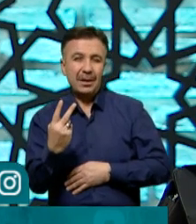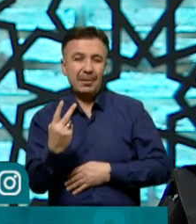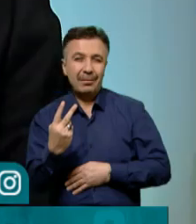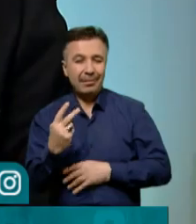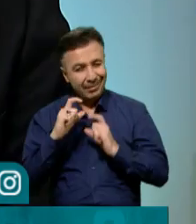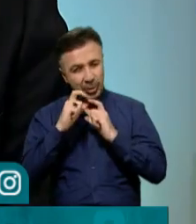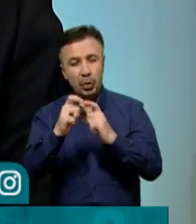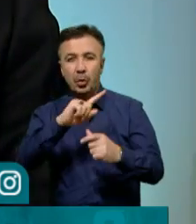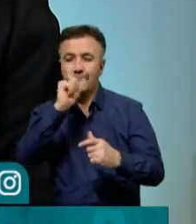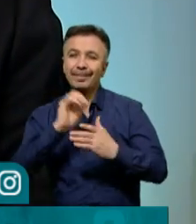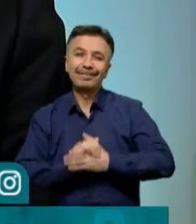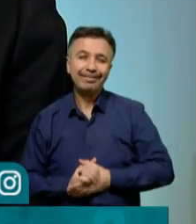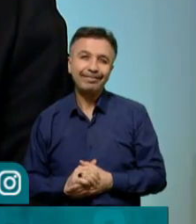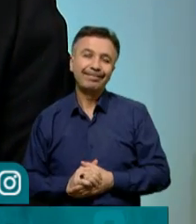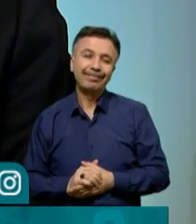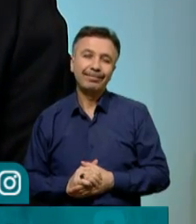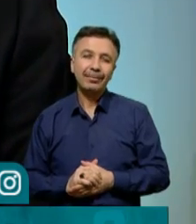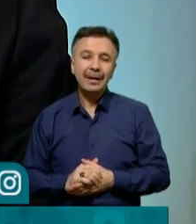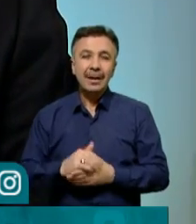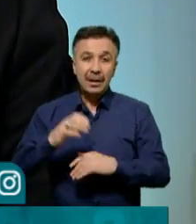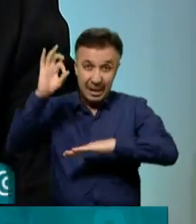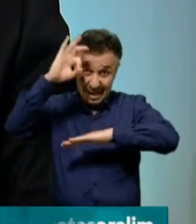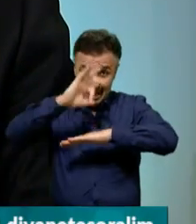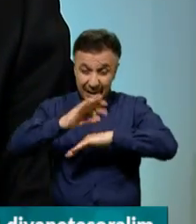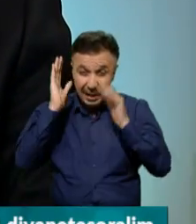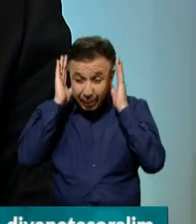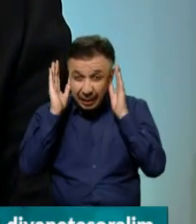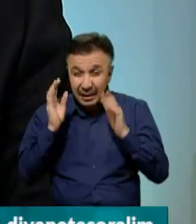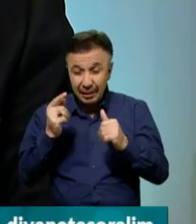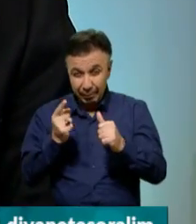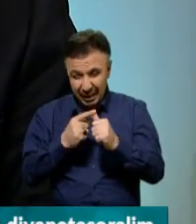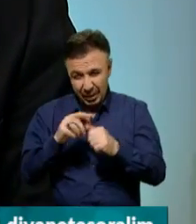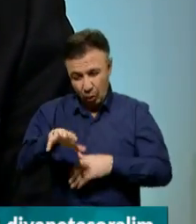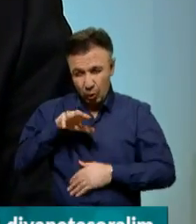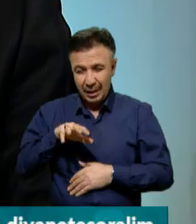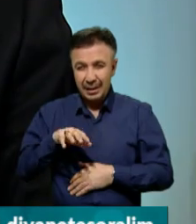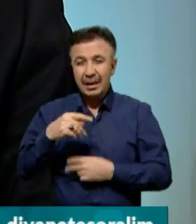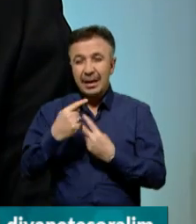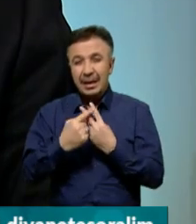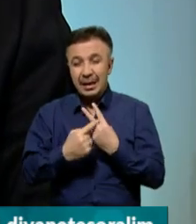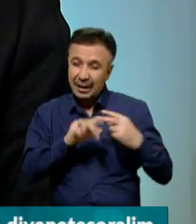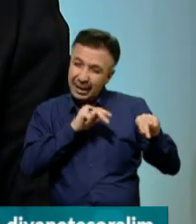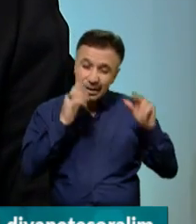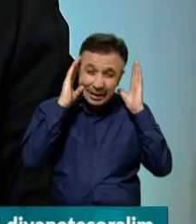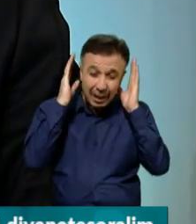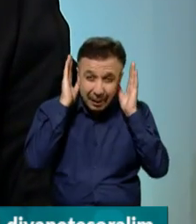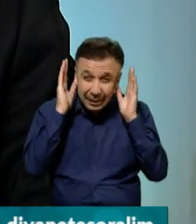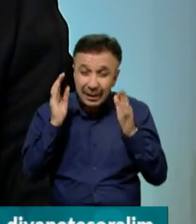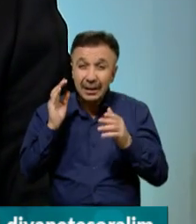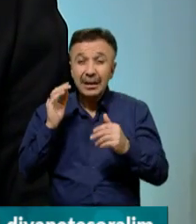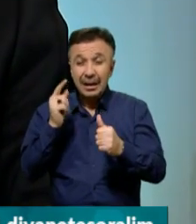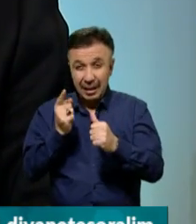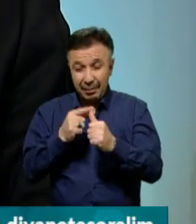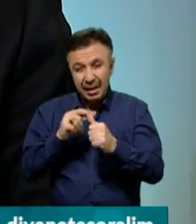mi? İkindi namazının ilk sünneti, yatsı namazının ilk sünneti gayri müekket